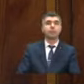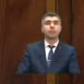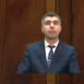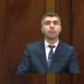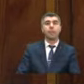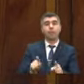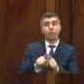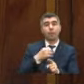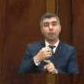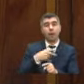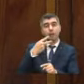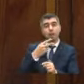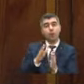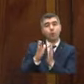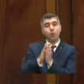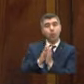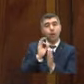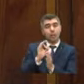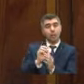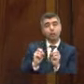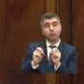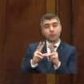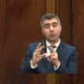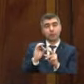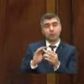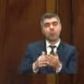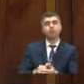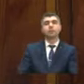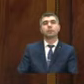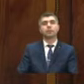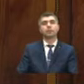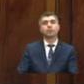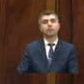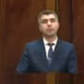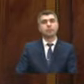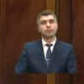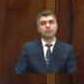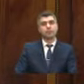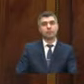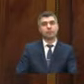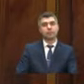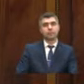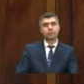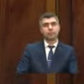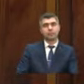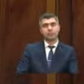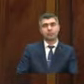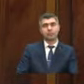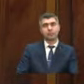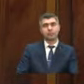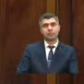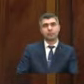ستما تحت الورشة ذاتي هما باهرة نفاس الأهمية كسي أقمع هكا